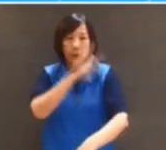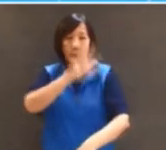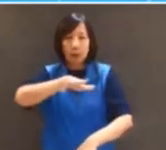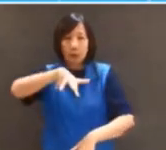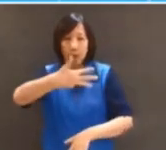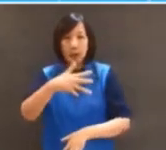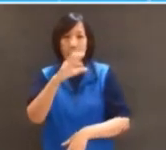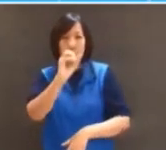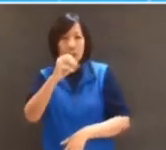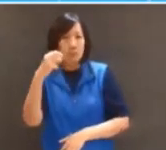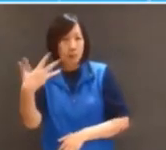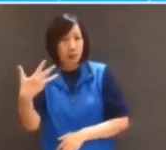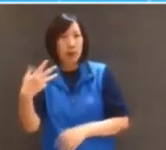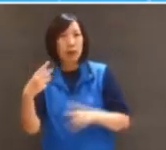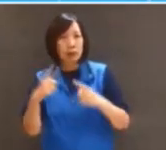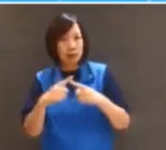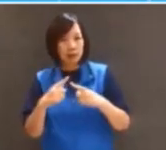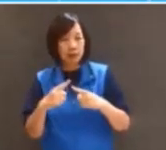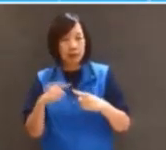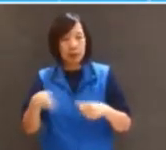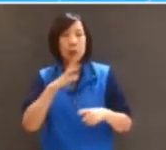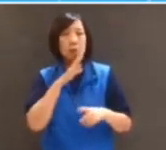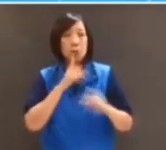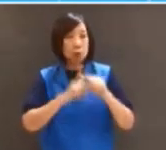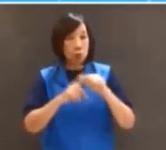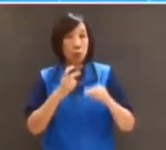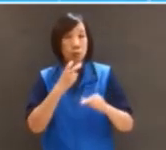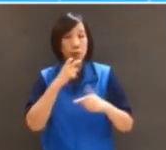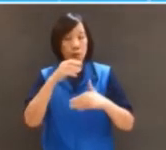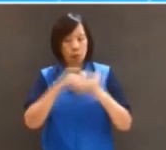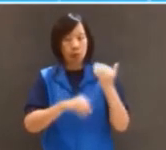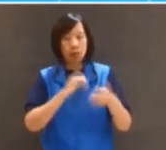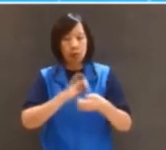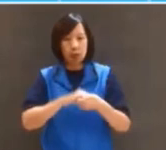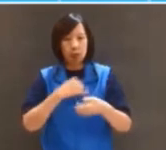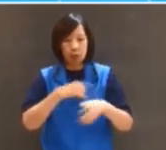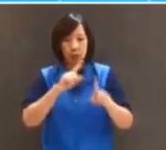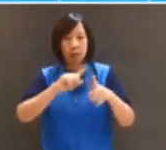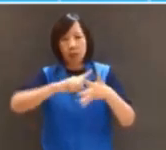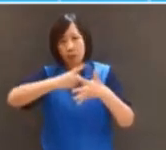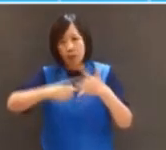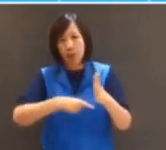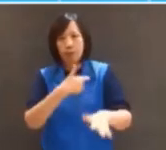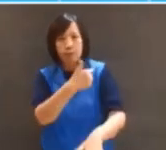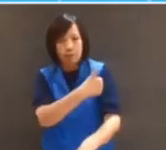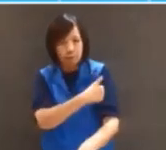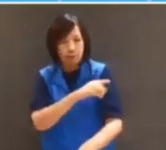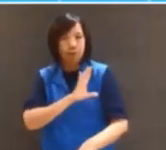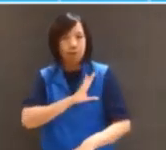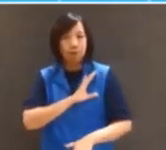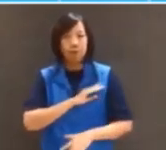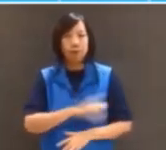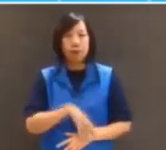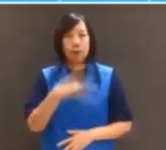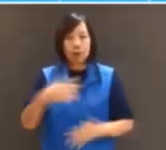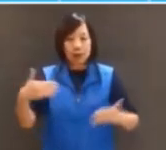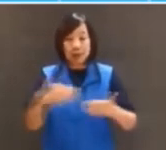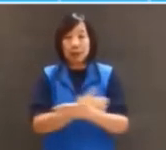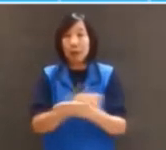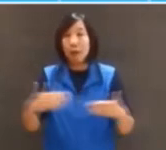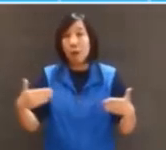8808人，这是在中央的规定底下，我们依序来做施打。至于整个交通运